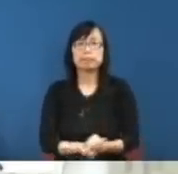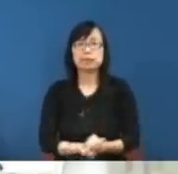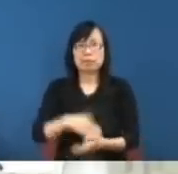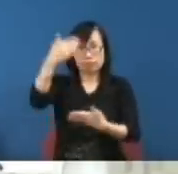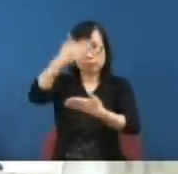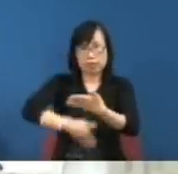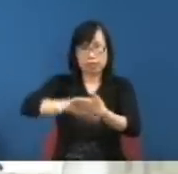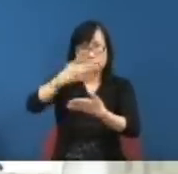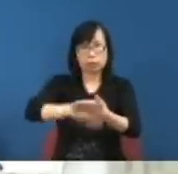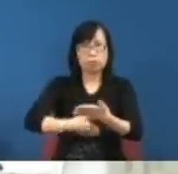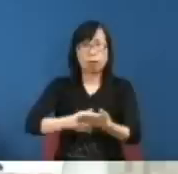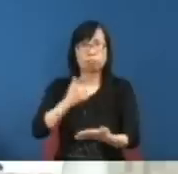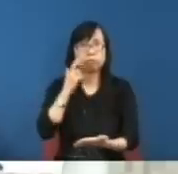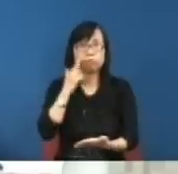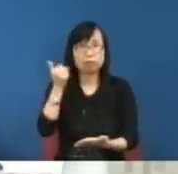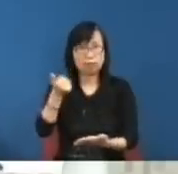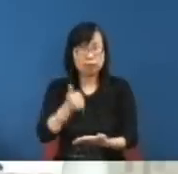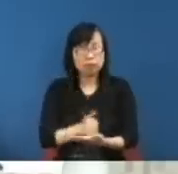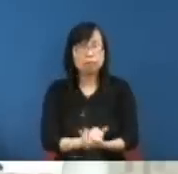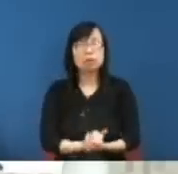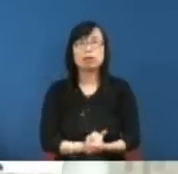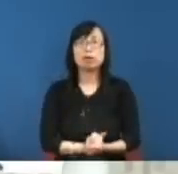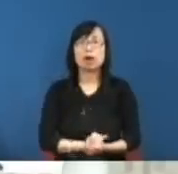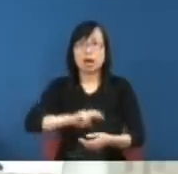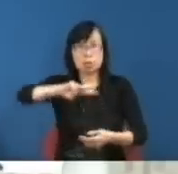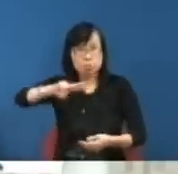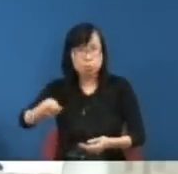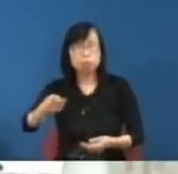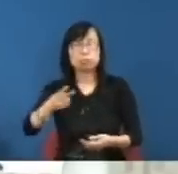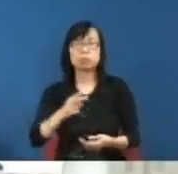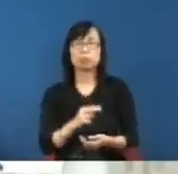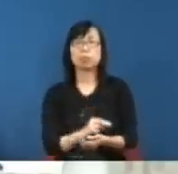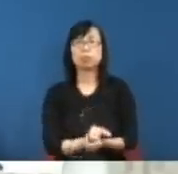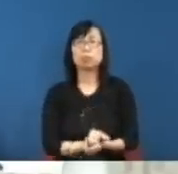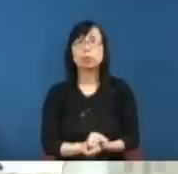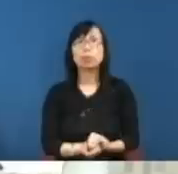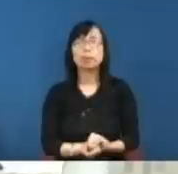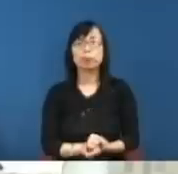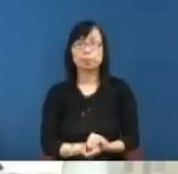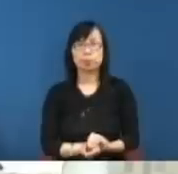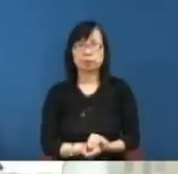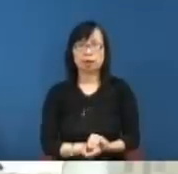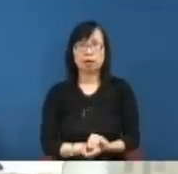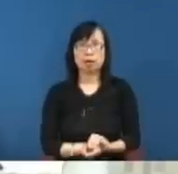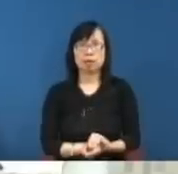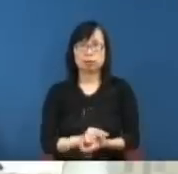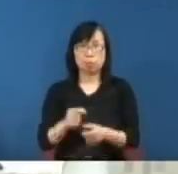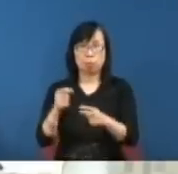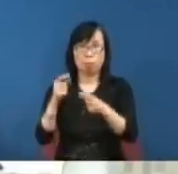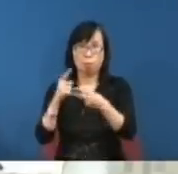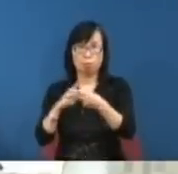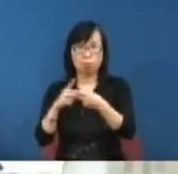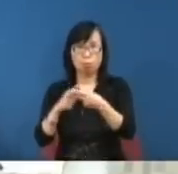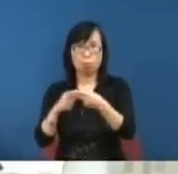減一定的福利咧，係要嚟咧，係換取由呢、這個共和黨控制的呢